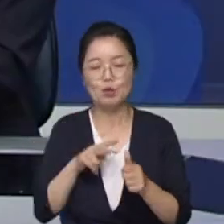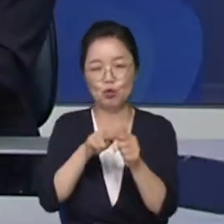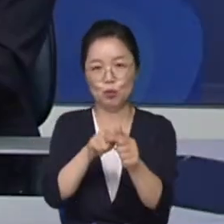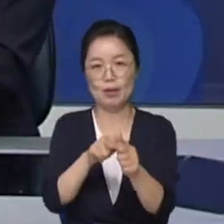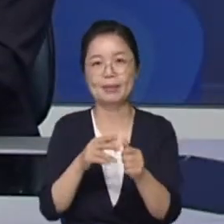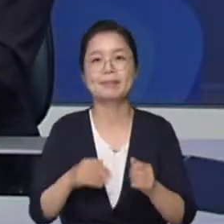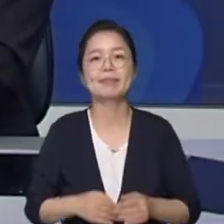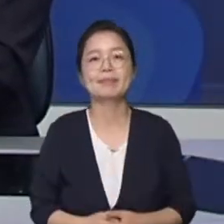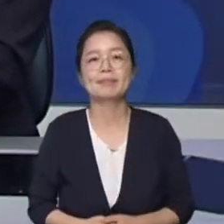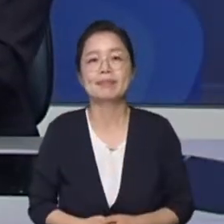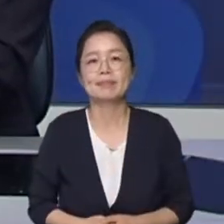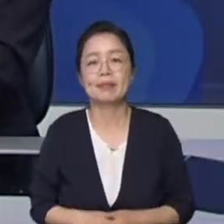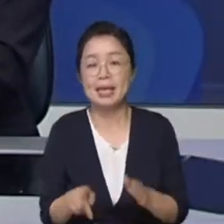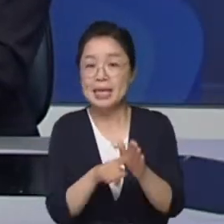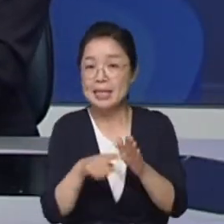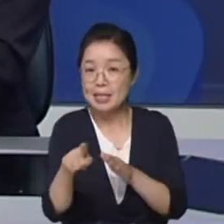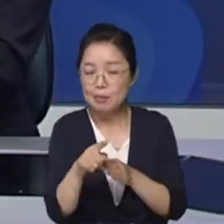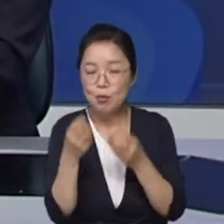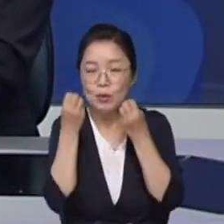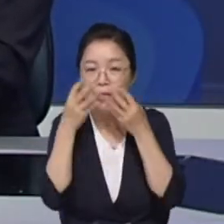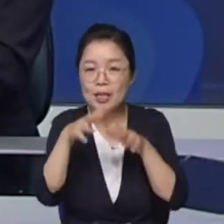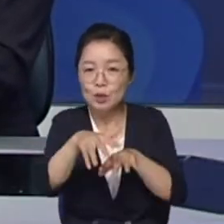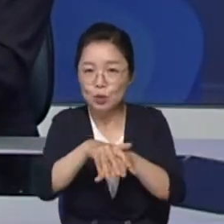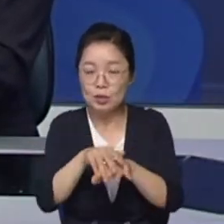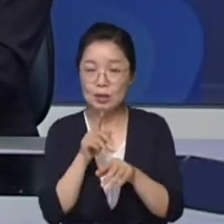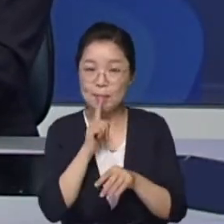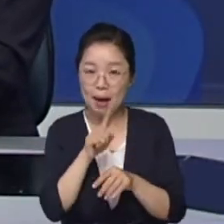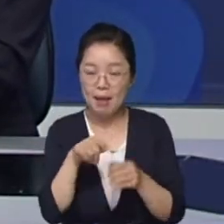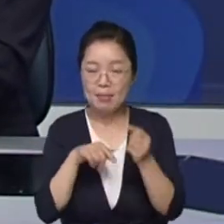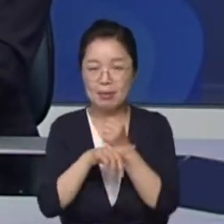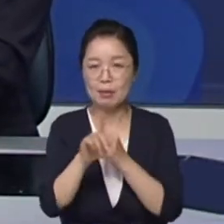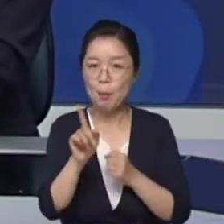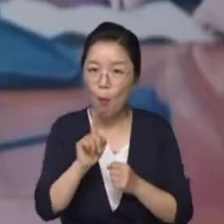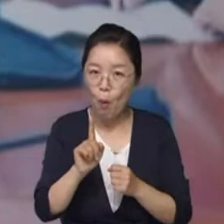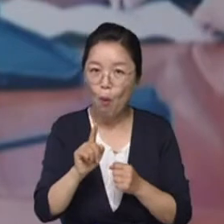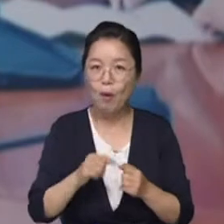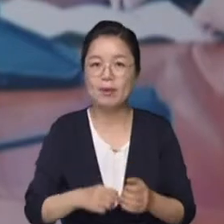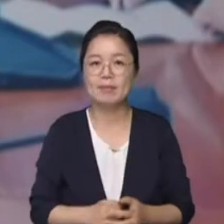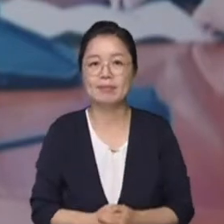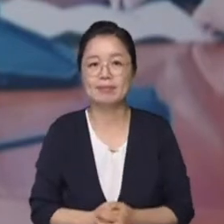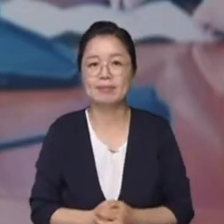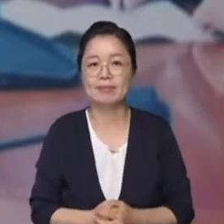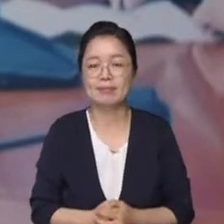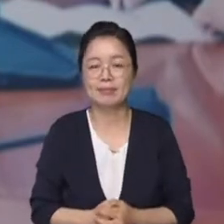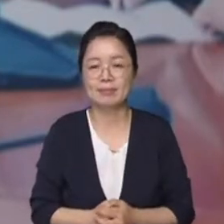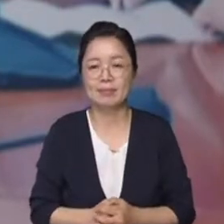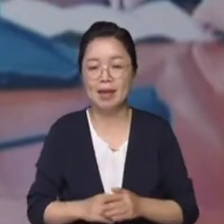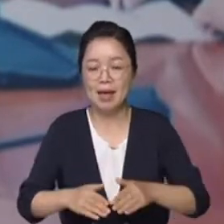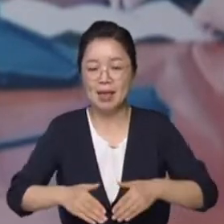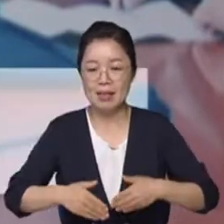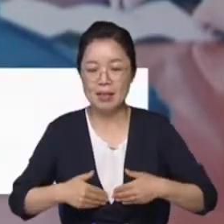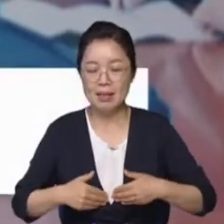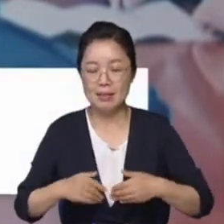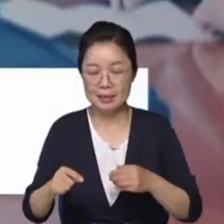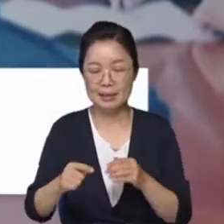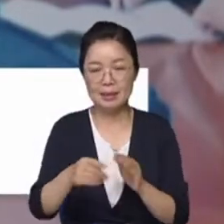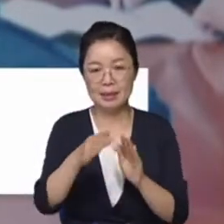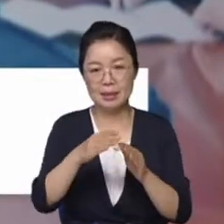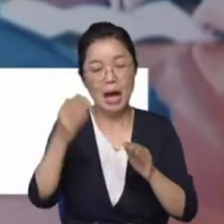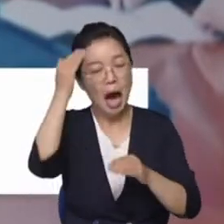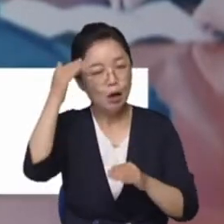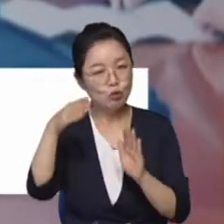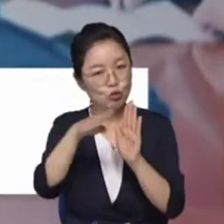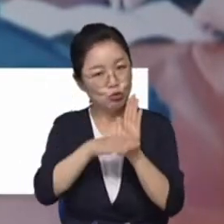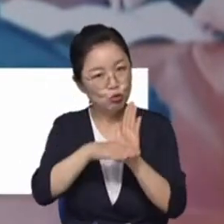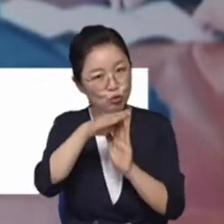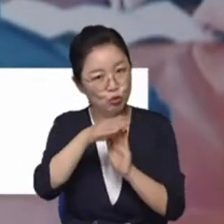하시면서 진보의 재구성을 말씀하셨습니다. 어떤 의미로 이해를 해야 될까요? 남북을 화해시켰던 BJ처럼,